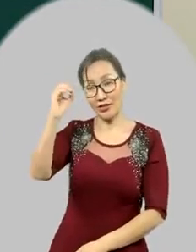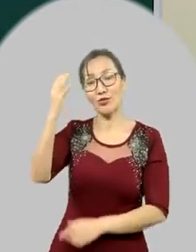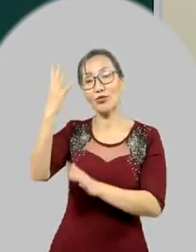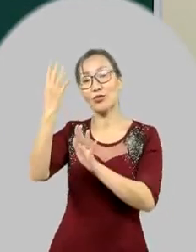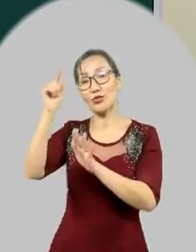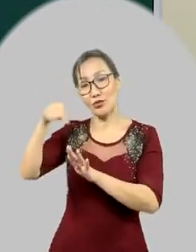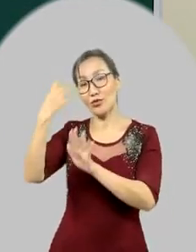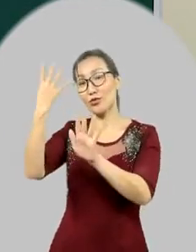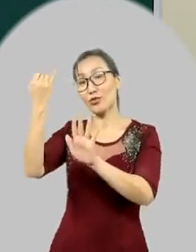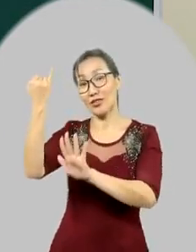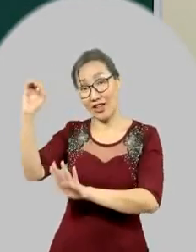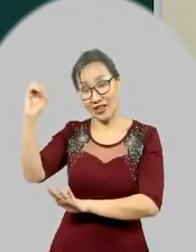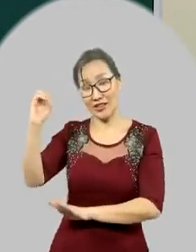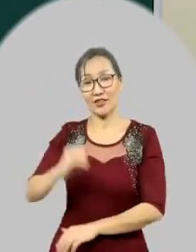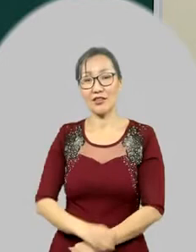460.